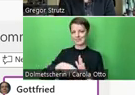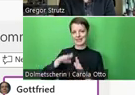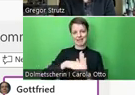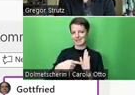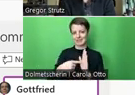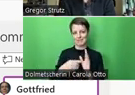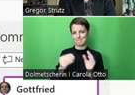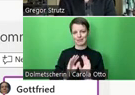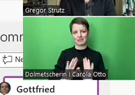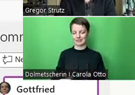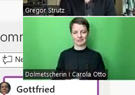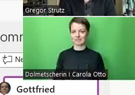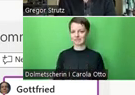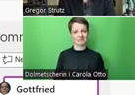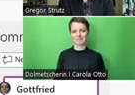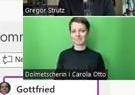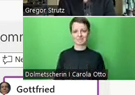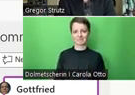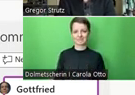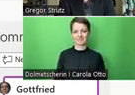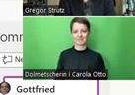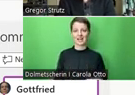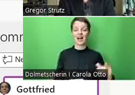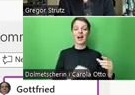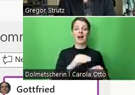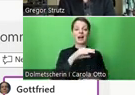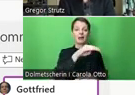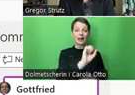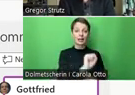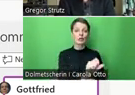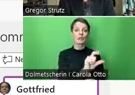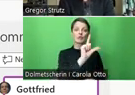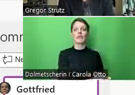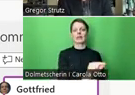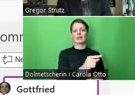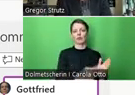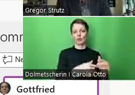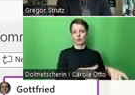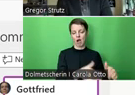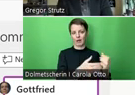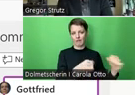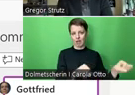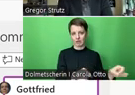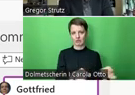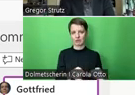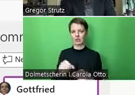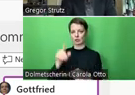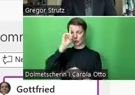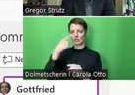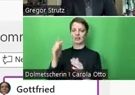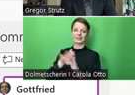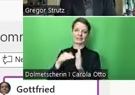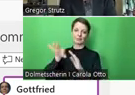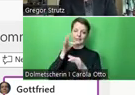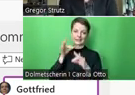Gesetzeslage berücksichtigen möchte. Dann muss man mehr machen, als Microsoft angibt. Super. Ja, Gottfried,